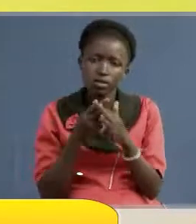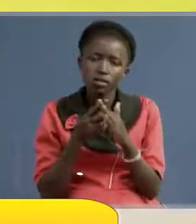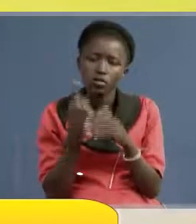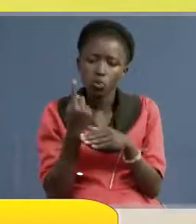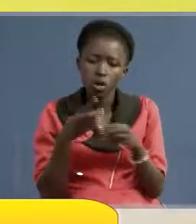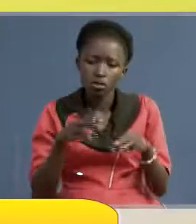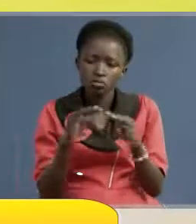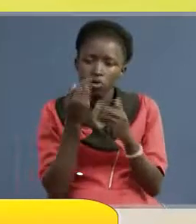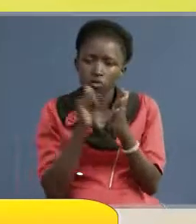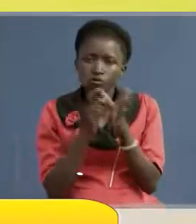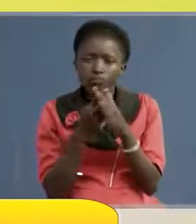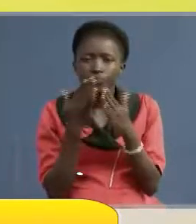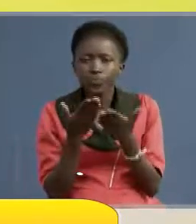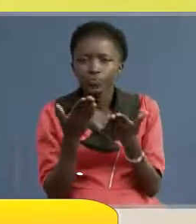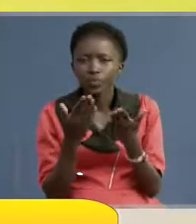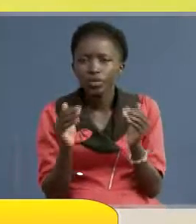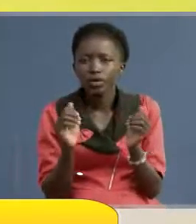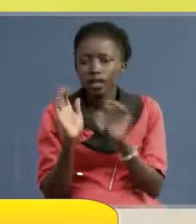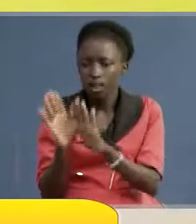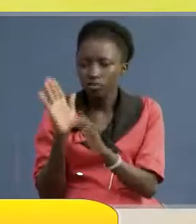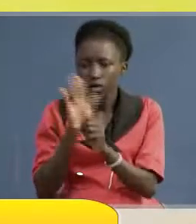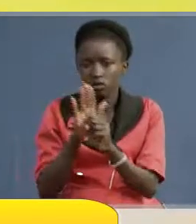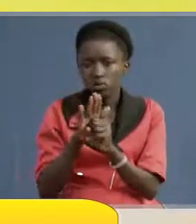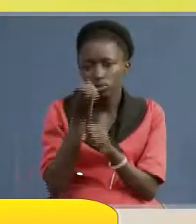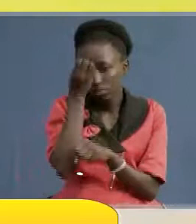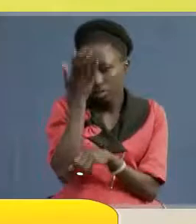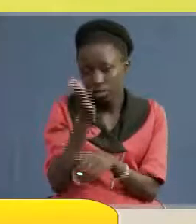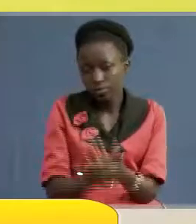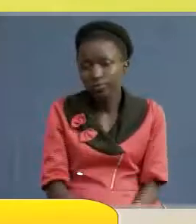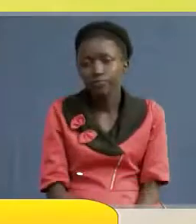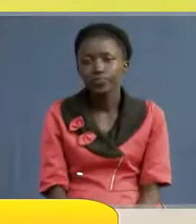Hii ni mojawapo tu ya visa ambavyo vimewaacha wengi mdomo wazi.